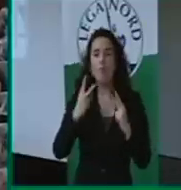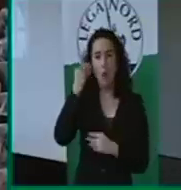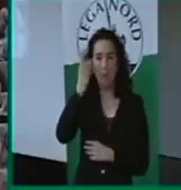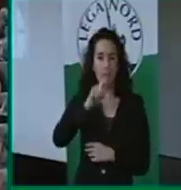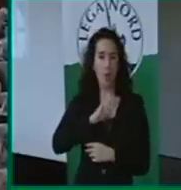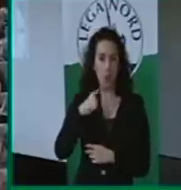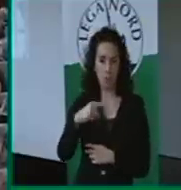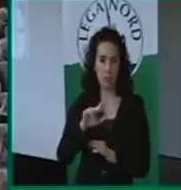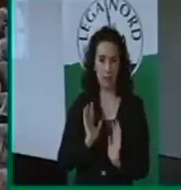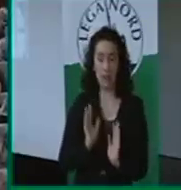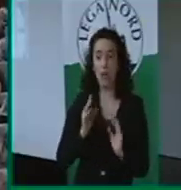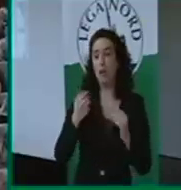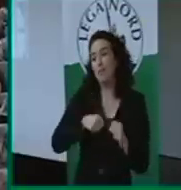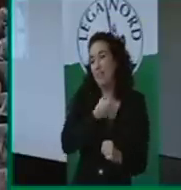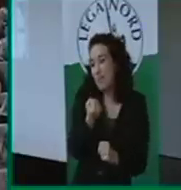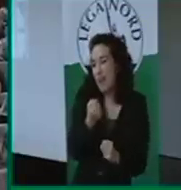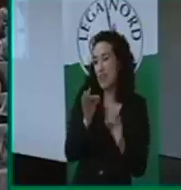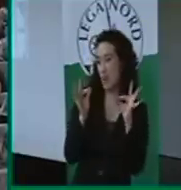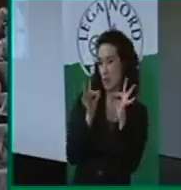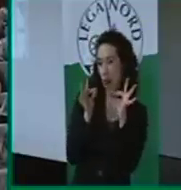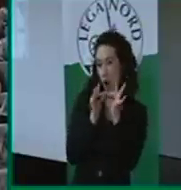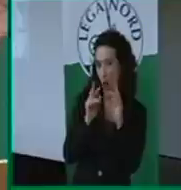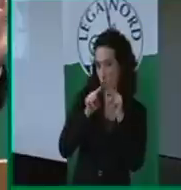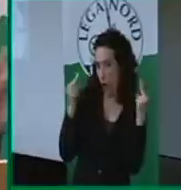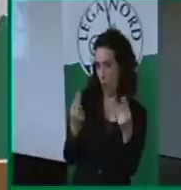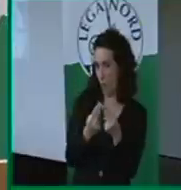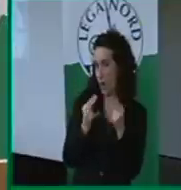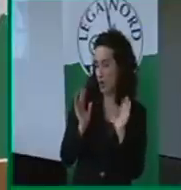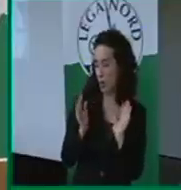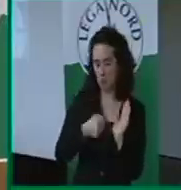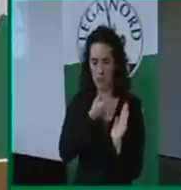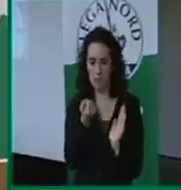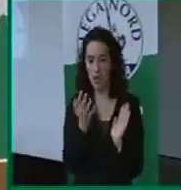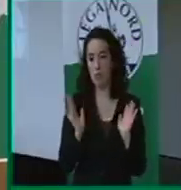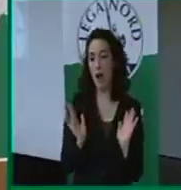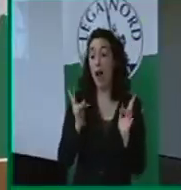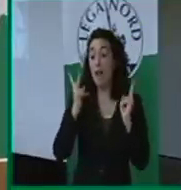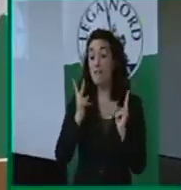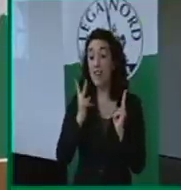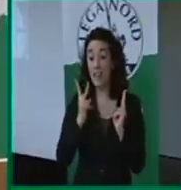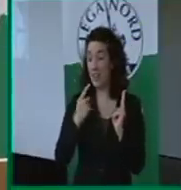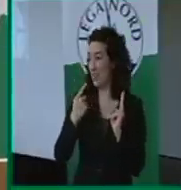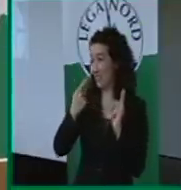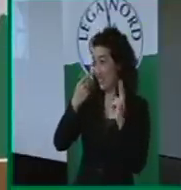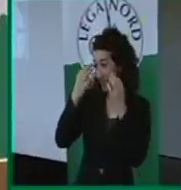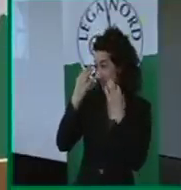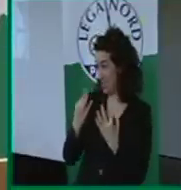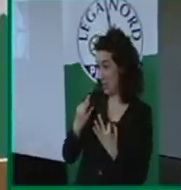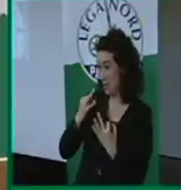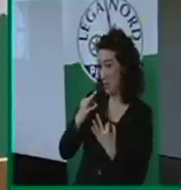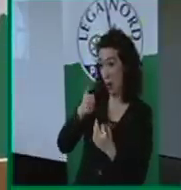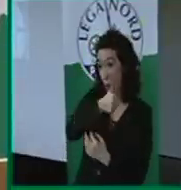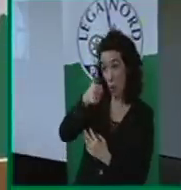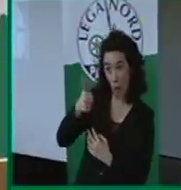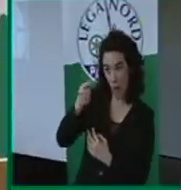non sono totalmente d'accordo con la sua eliminazione daremo Di meglio dell'11 non si preoccupi verrà